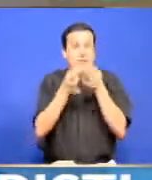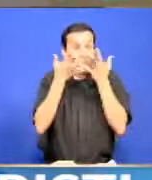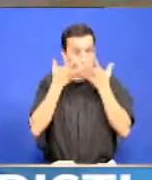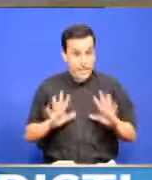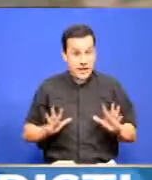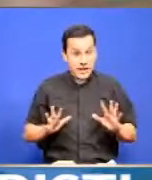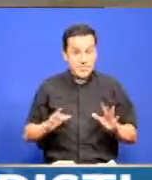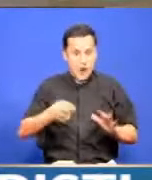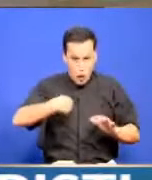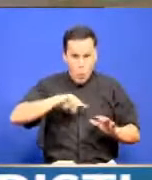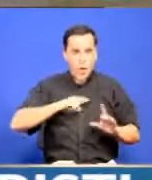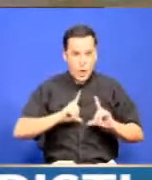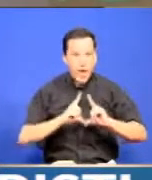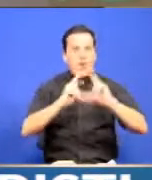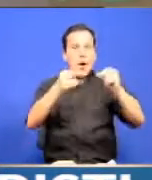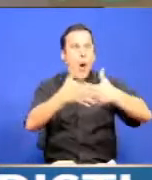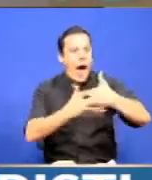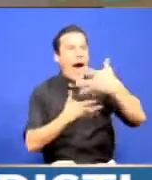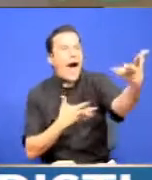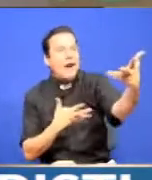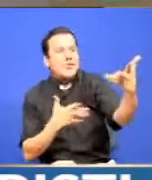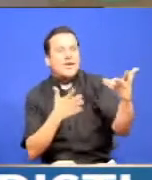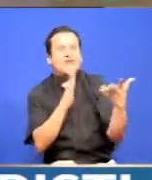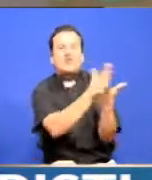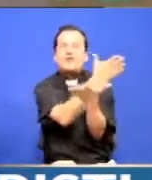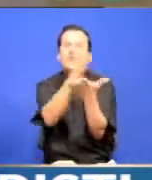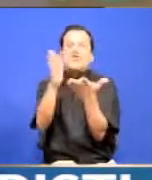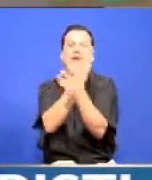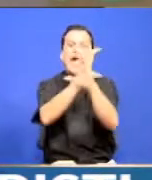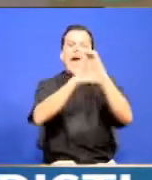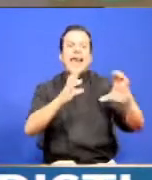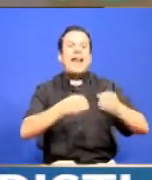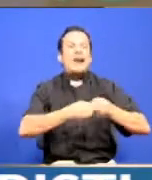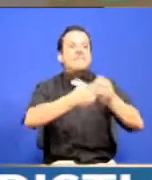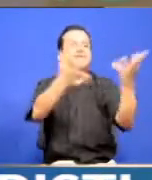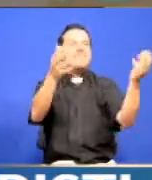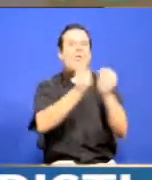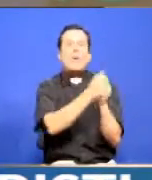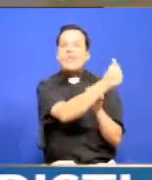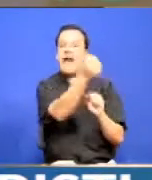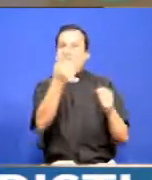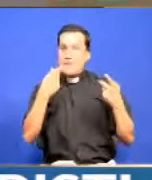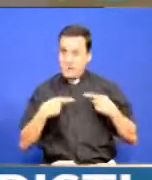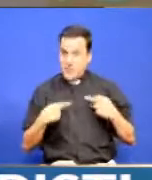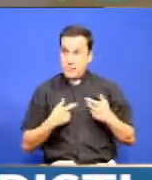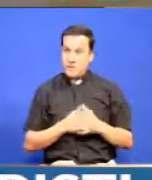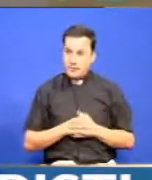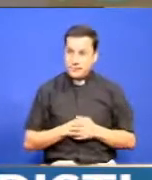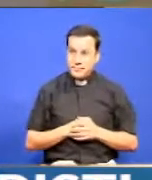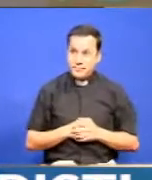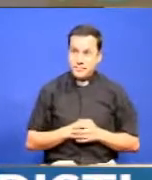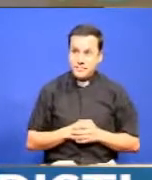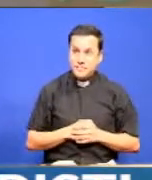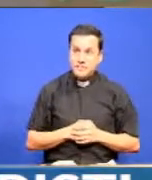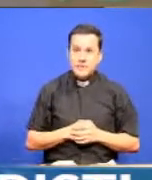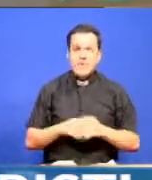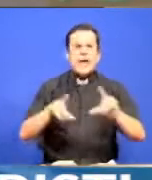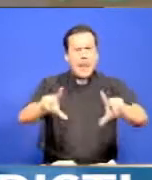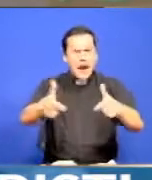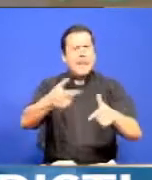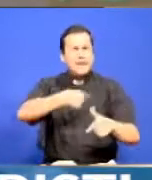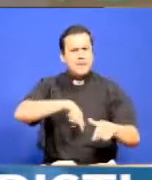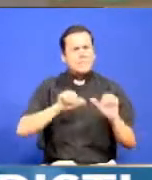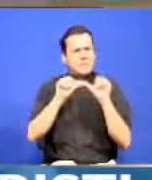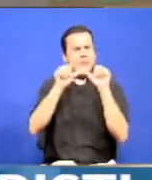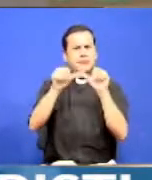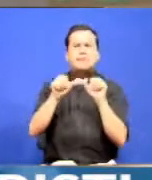Usherekee na wengine. Kwa hivyo karisti ni changamoto, ni kitu hatari sana. Tuendelee, tuombe Mungu pia hiyo